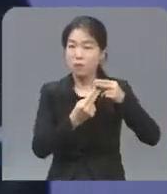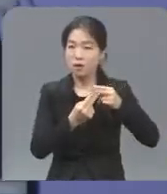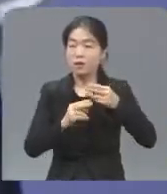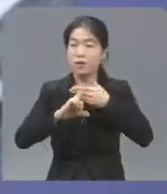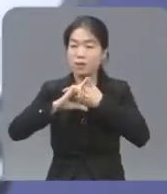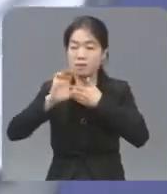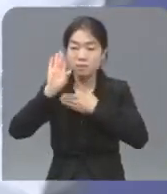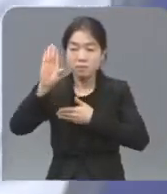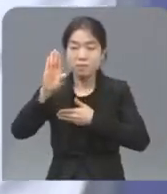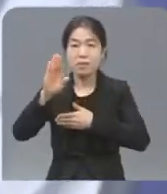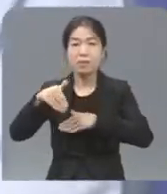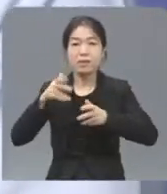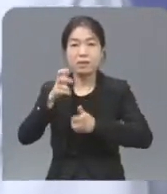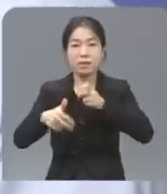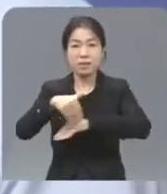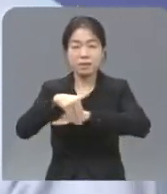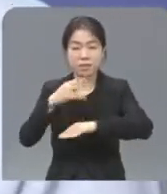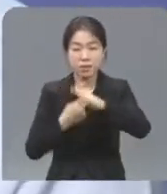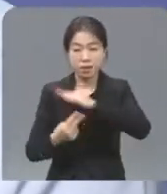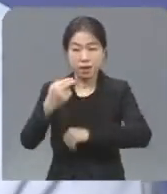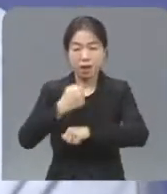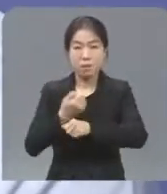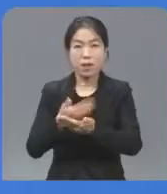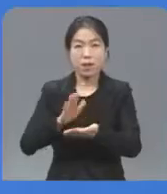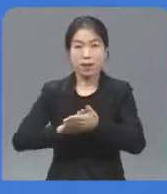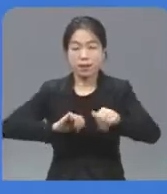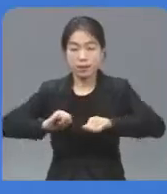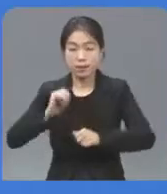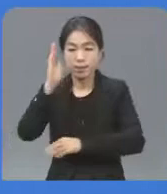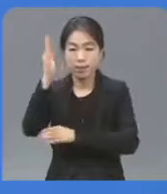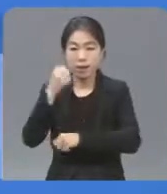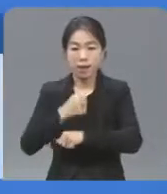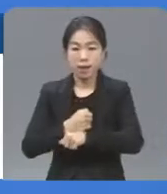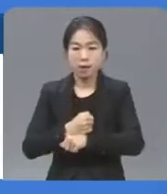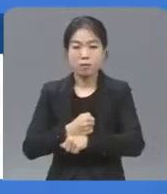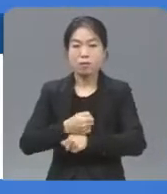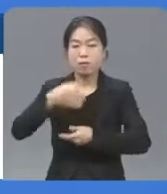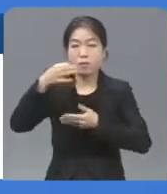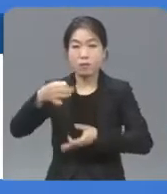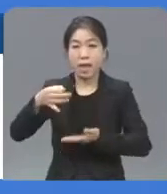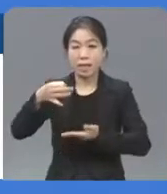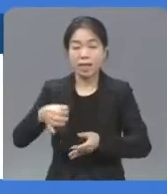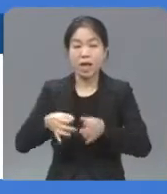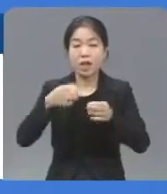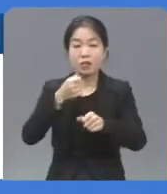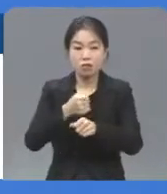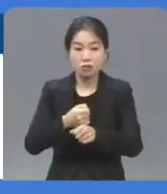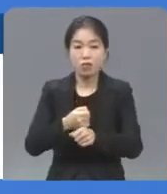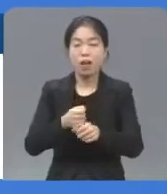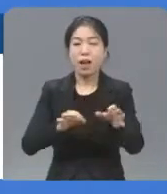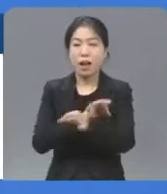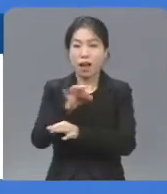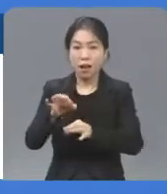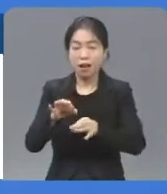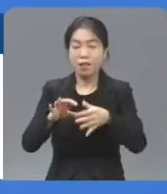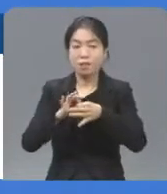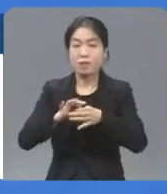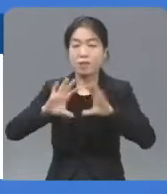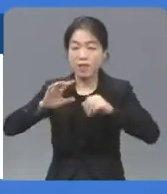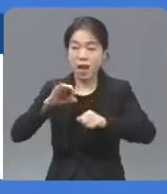전략을 제시하며 개혁 실천 을 강조했고 자산 투자 재테크를 통해서 나라도 부자도 국민도 부자로 만들어 갈 수